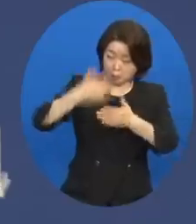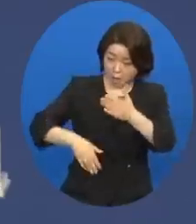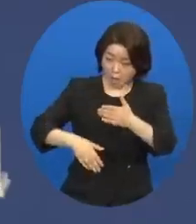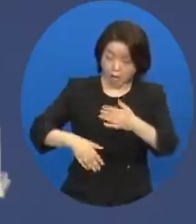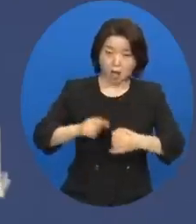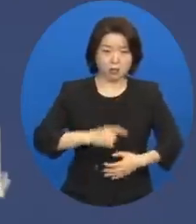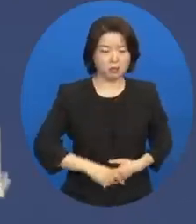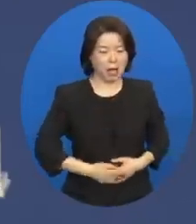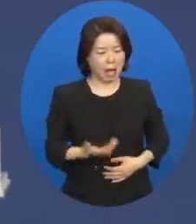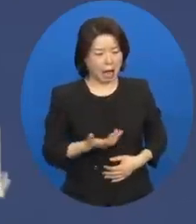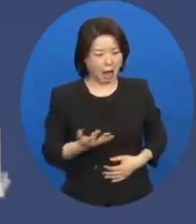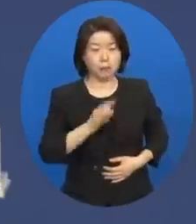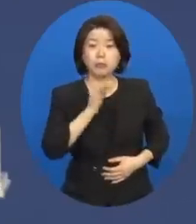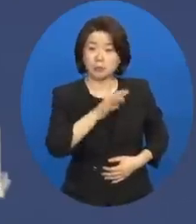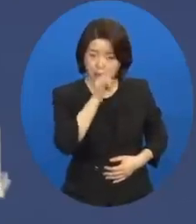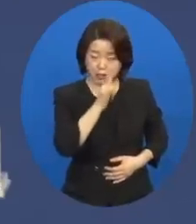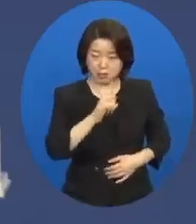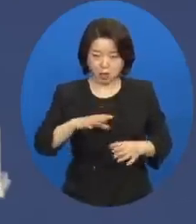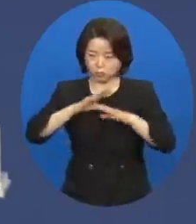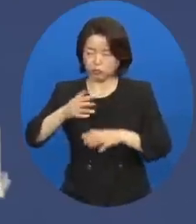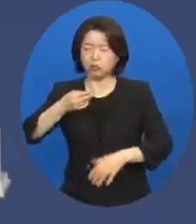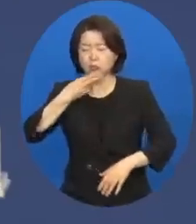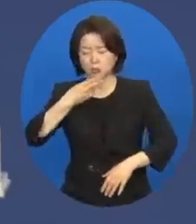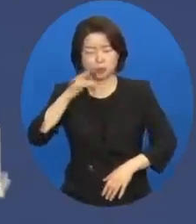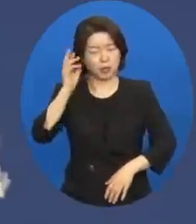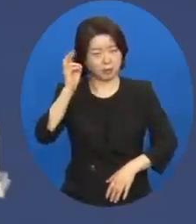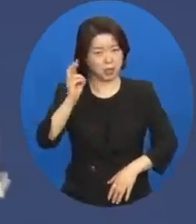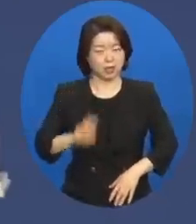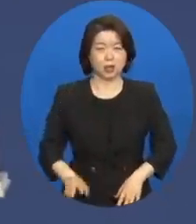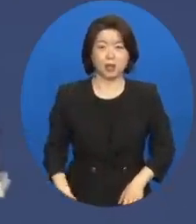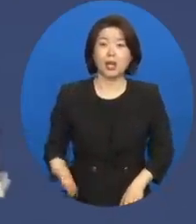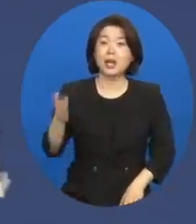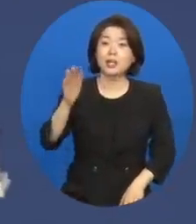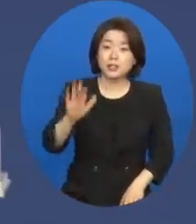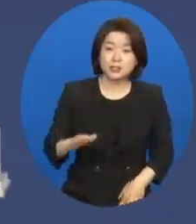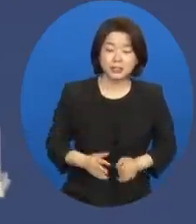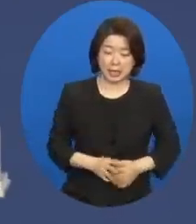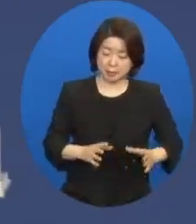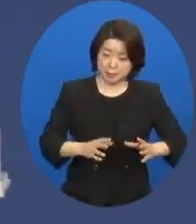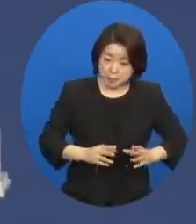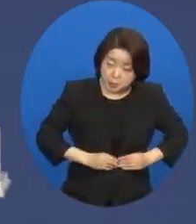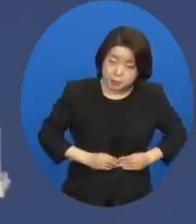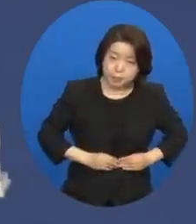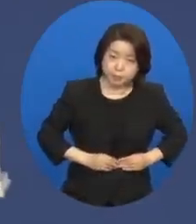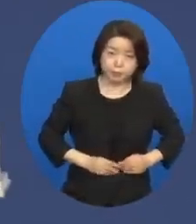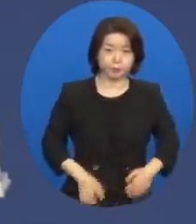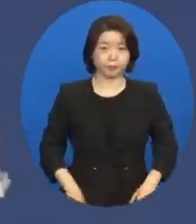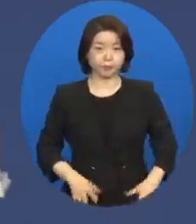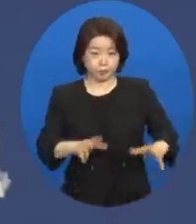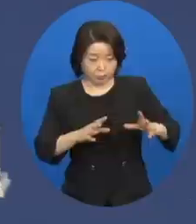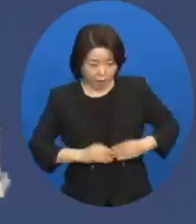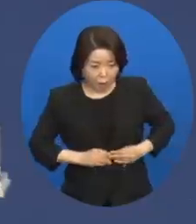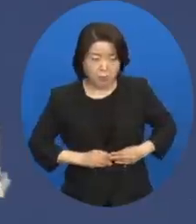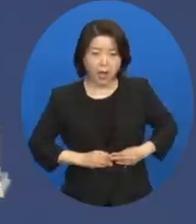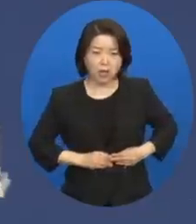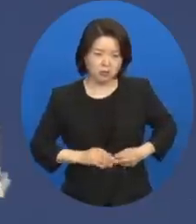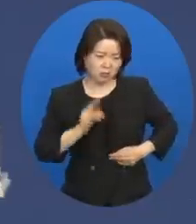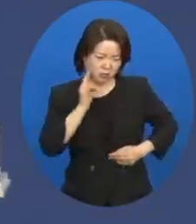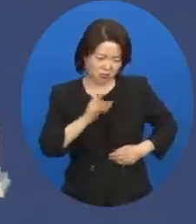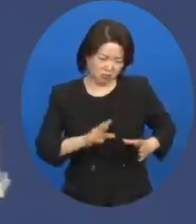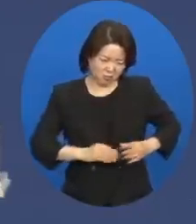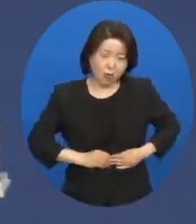그냥 고통만 있는 거지 그렇게 두렵진 않습니다. 근데 여러분, 배가 고픈데 배고프다, 너무